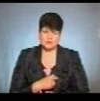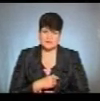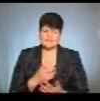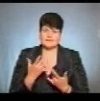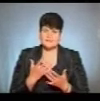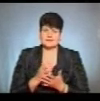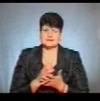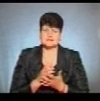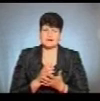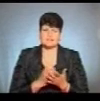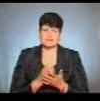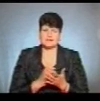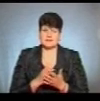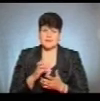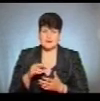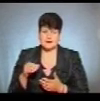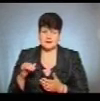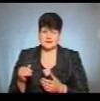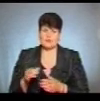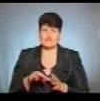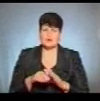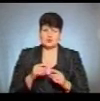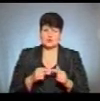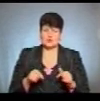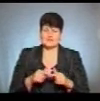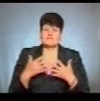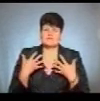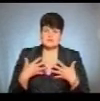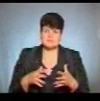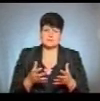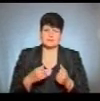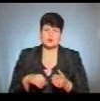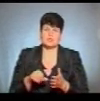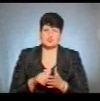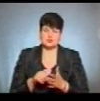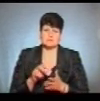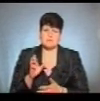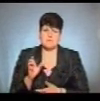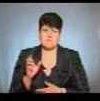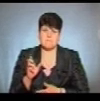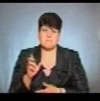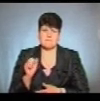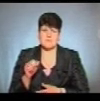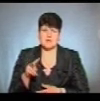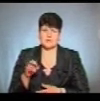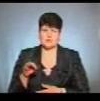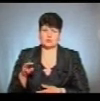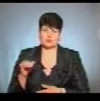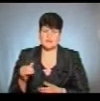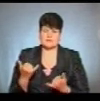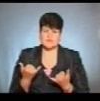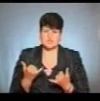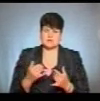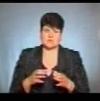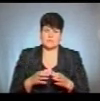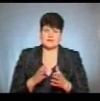кандидатів депутатів в одномандатних виборчих округах, які вже беруть участь у балотуванні в нинішній кампанії, становить